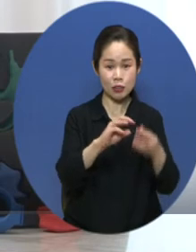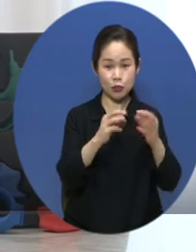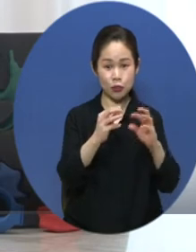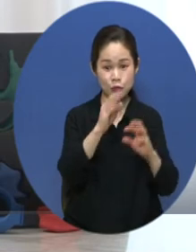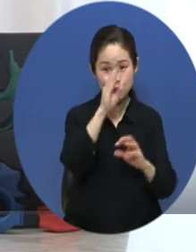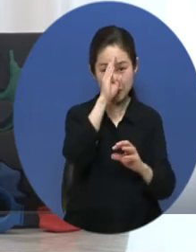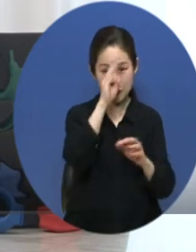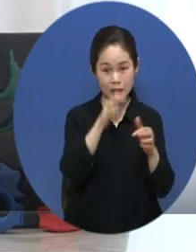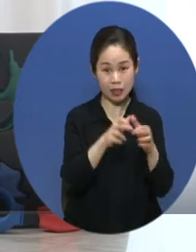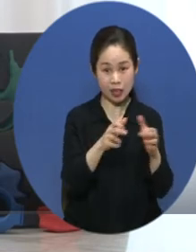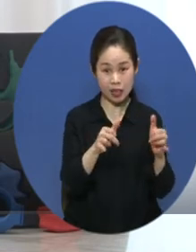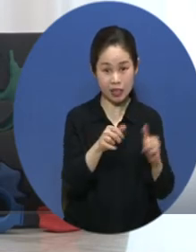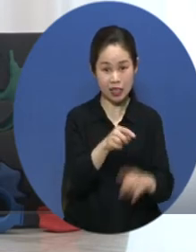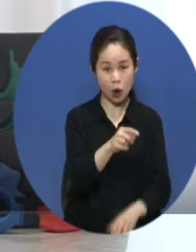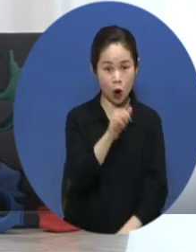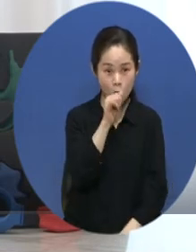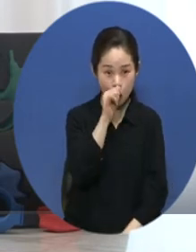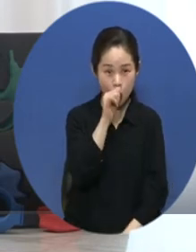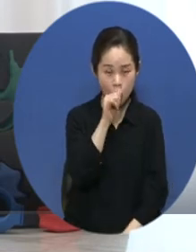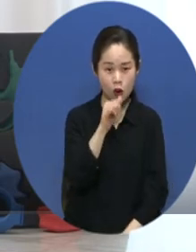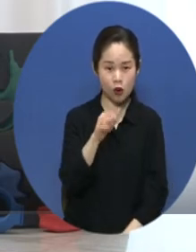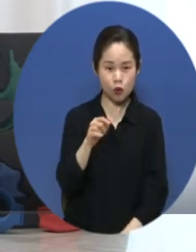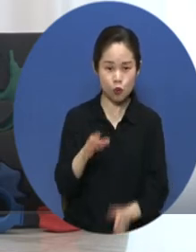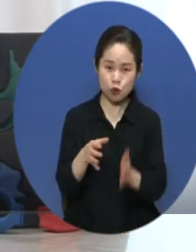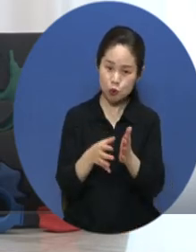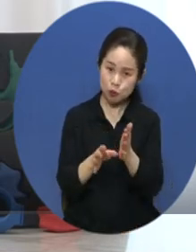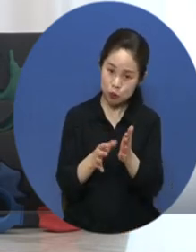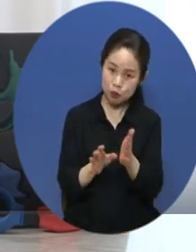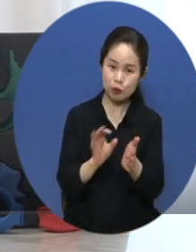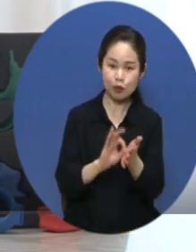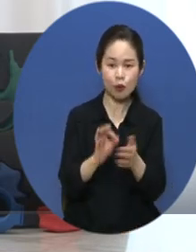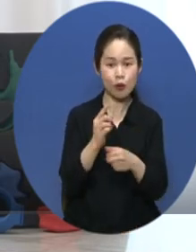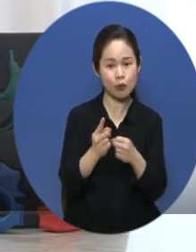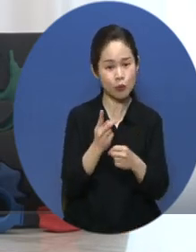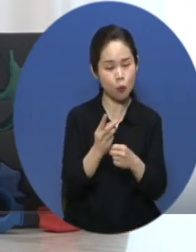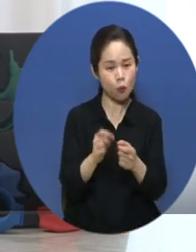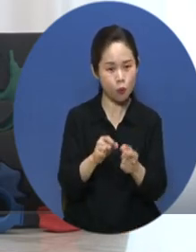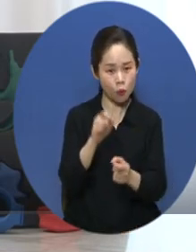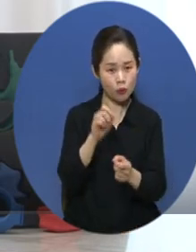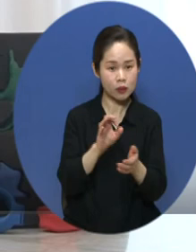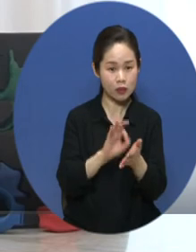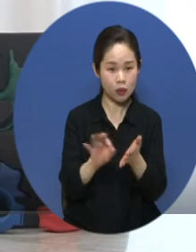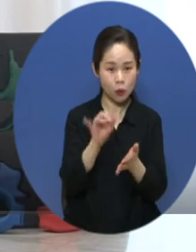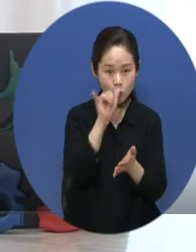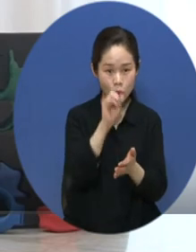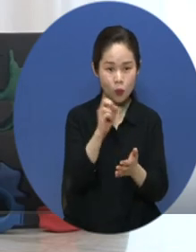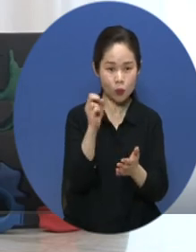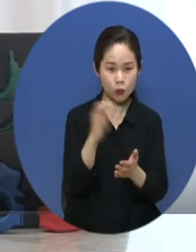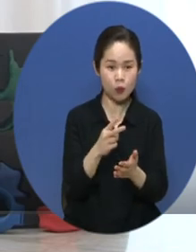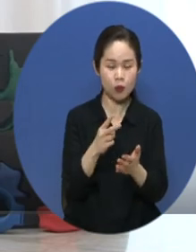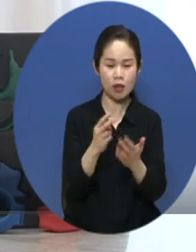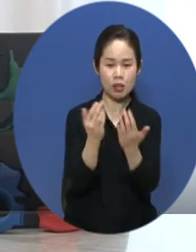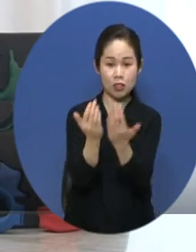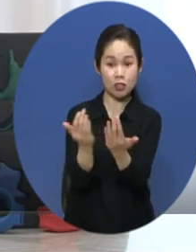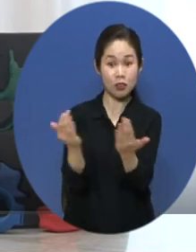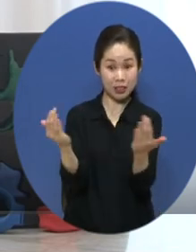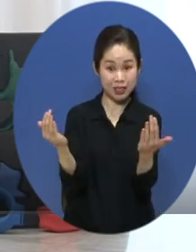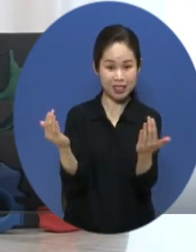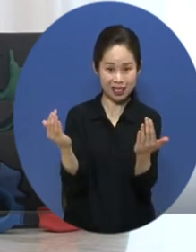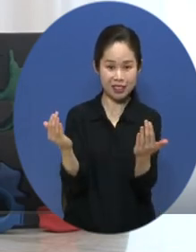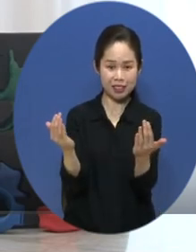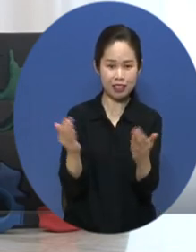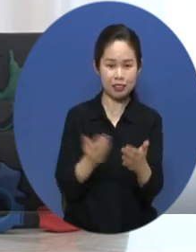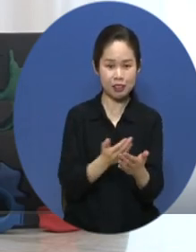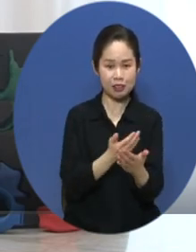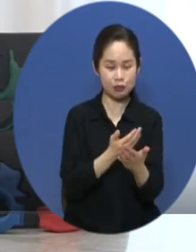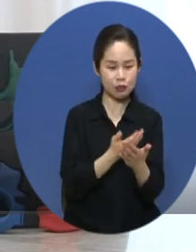친구가 저희 보조기구도 몇 년 동안 잘 사용을 하고 그리고 저희 전시 때마다 항상